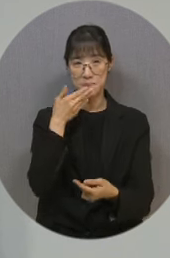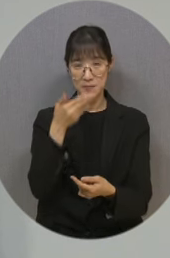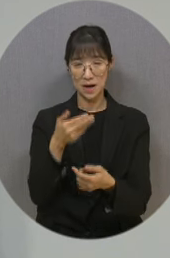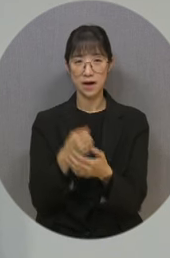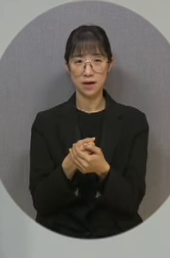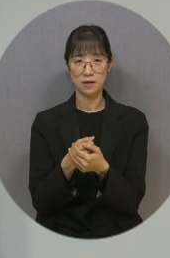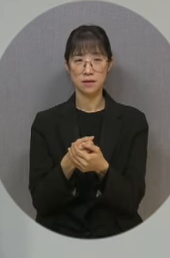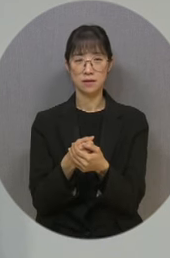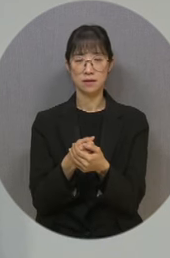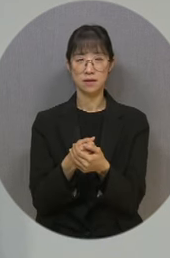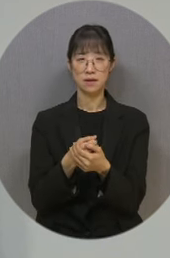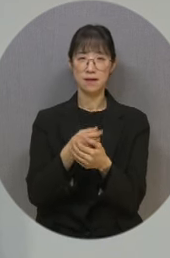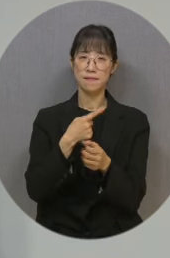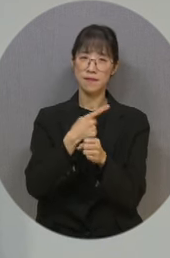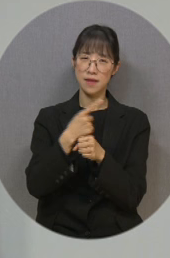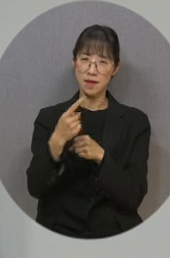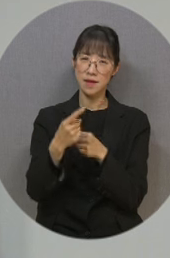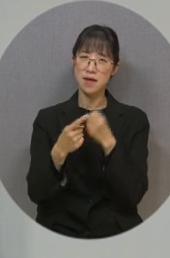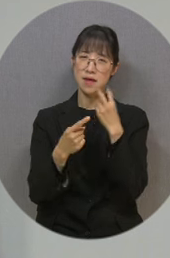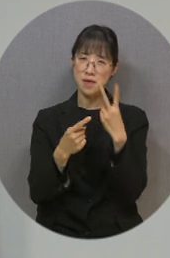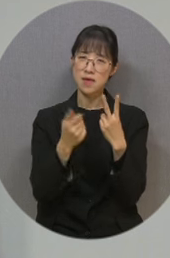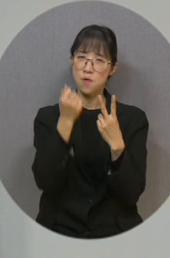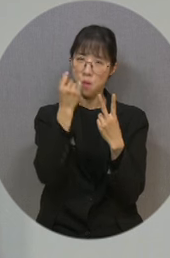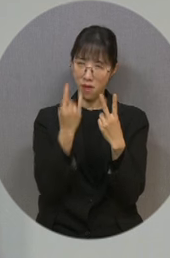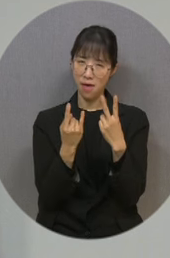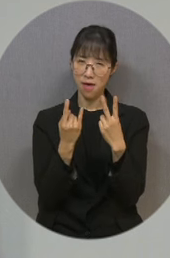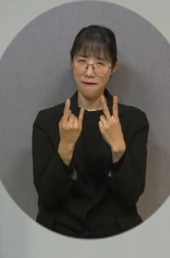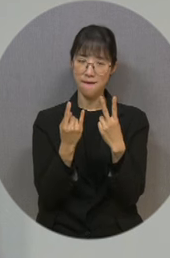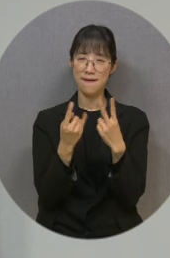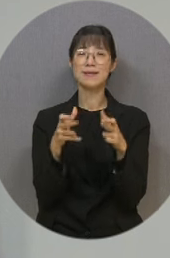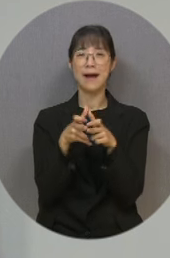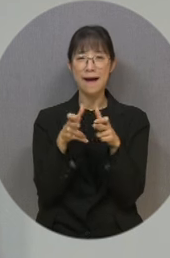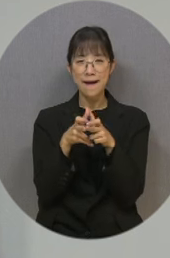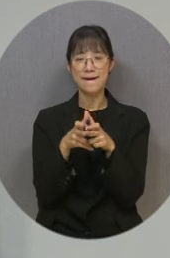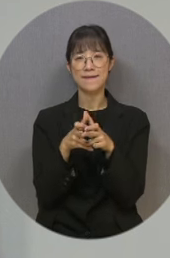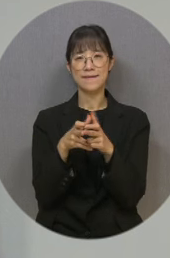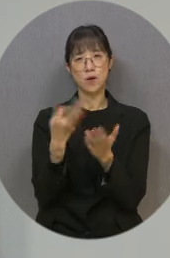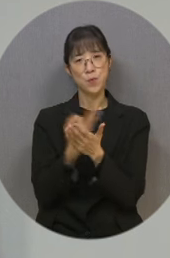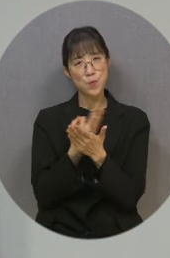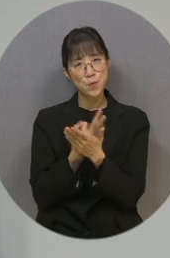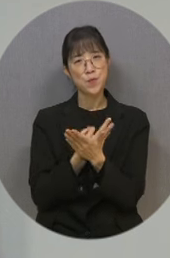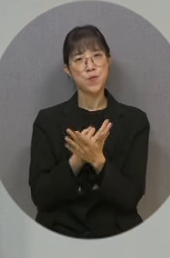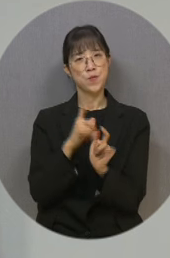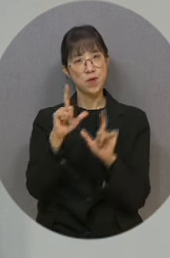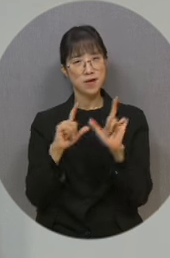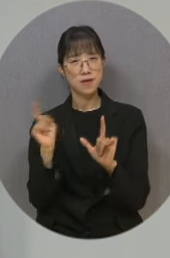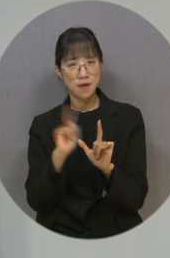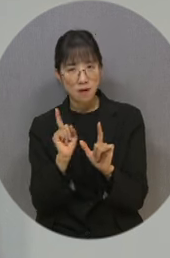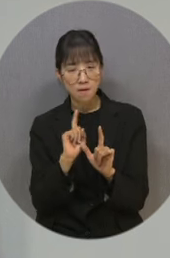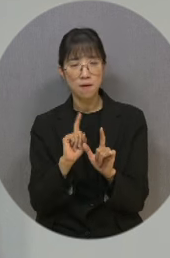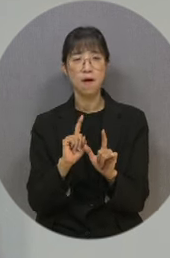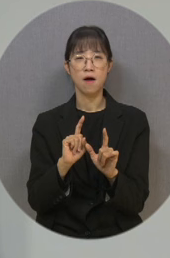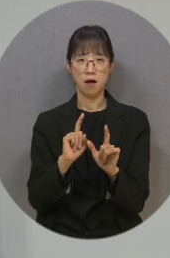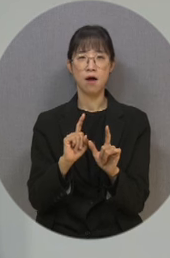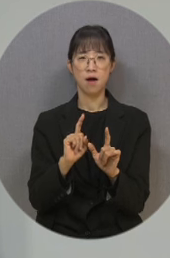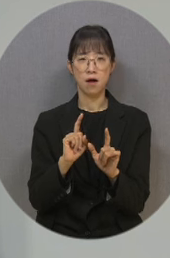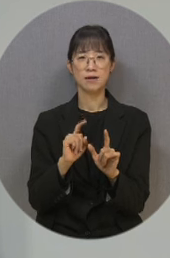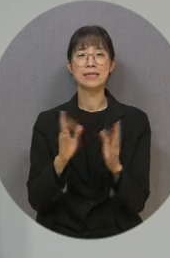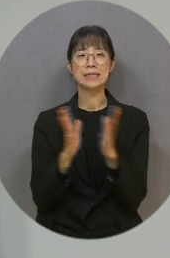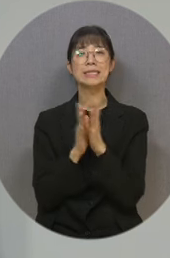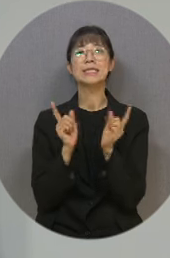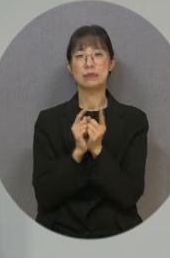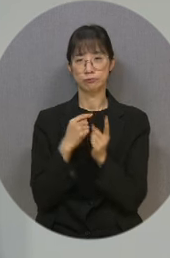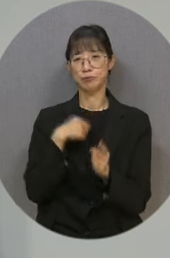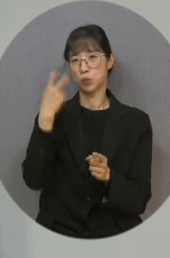매년 한 2회 정도의 장애인 경제활동 실태 조사를 저희가 직접 그 조사를